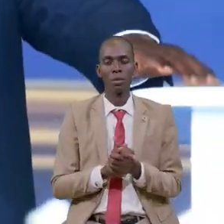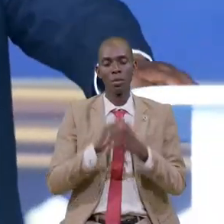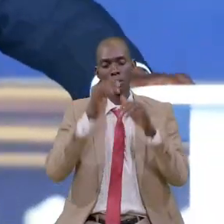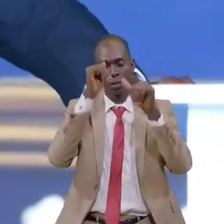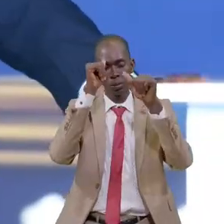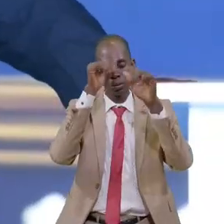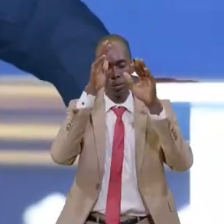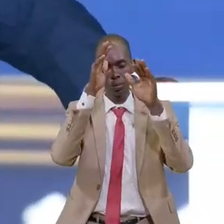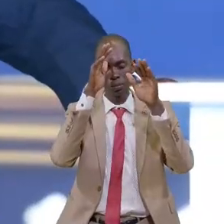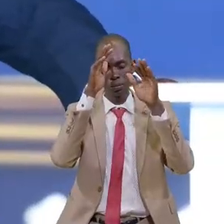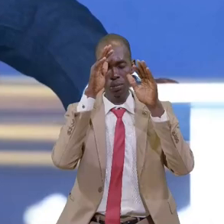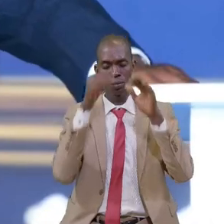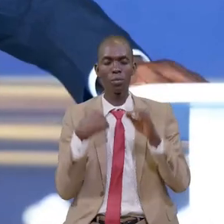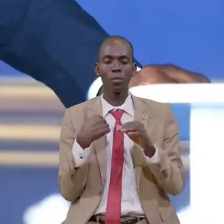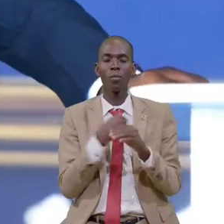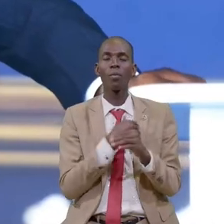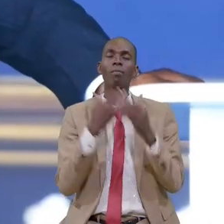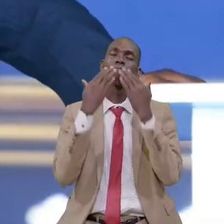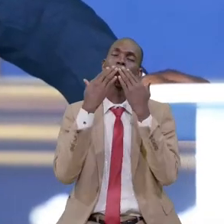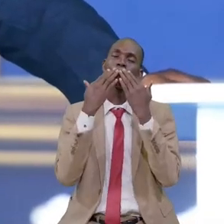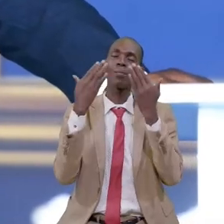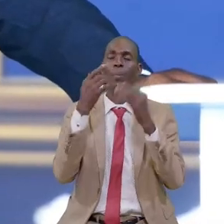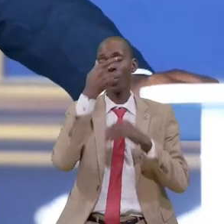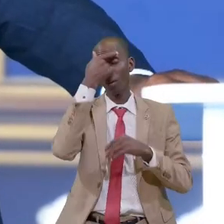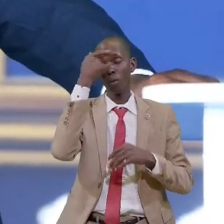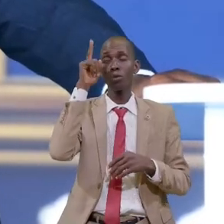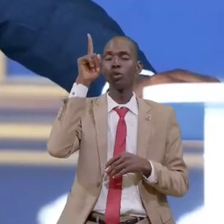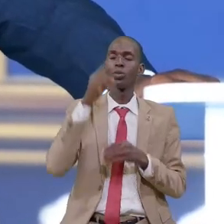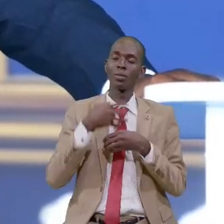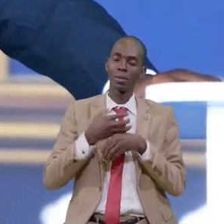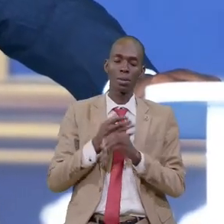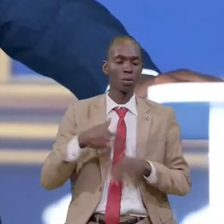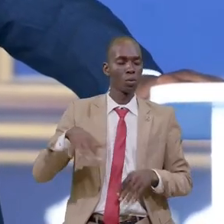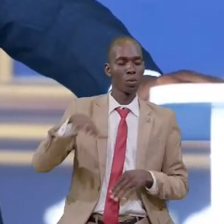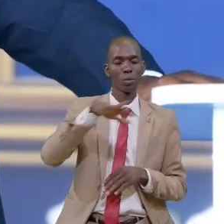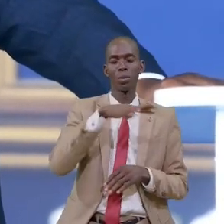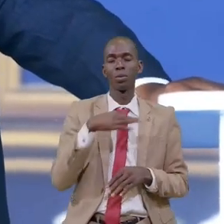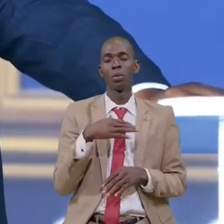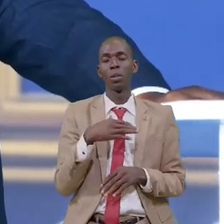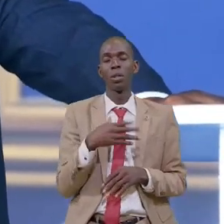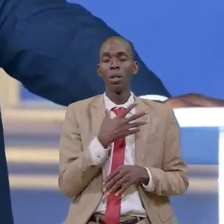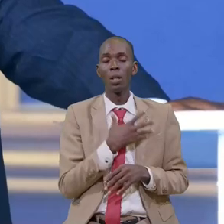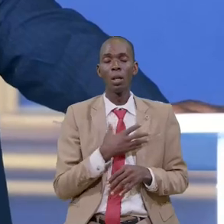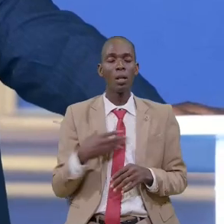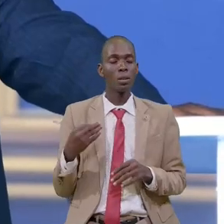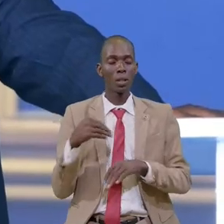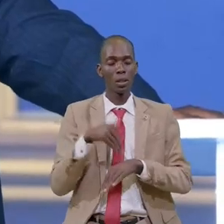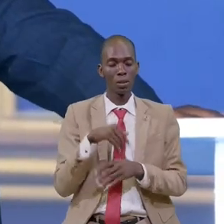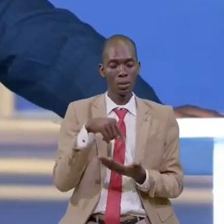Père, nous te remercions parce que tu nous as créés à un moment pareil.